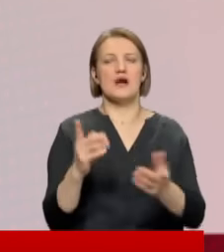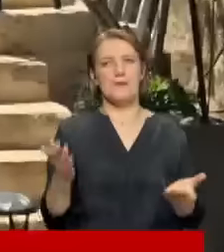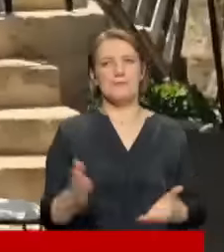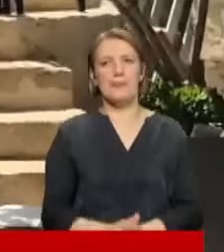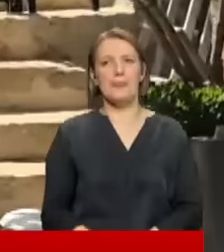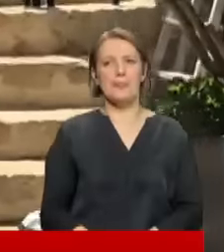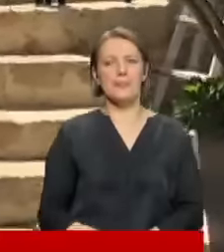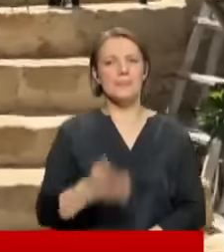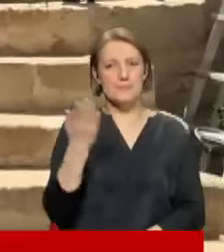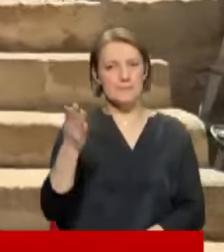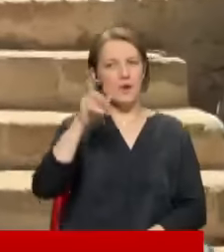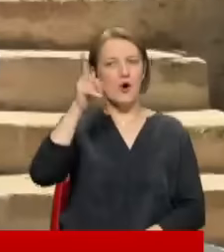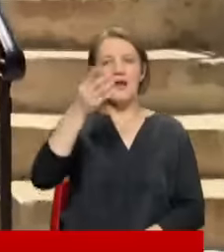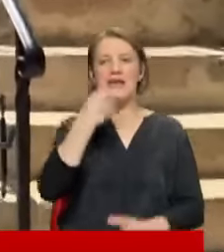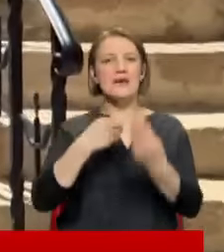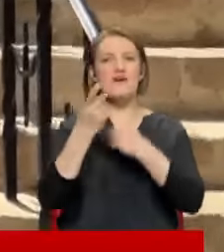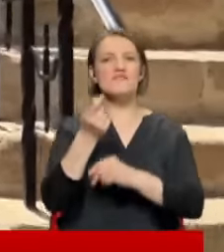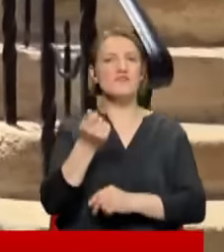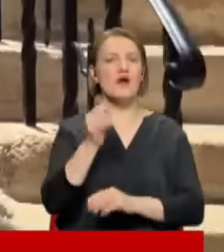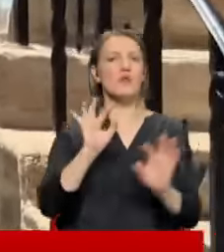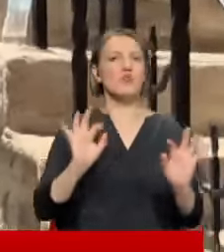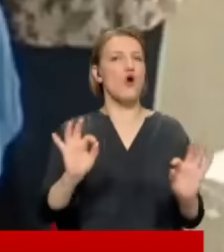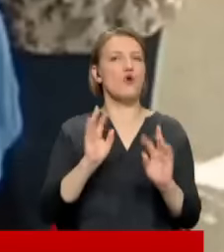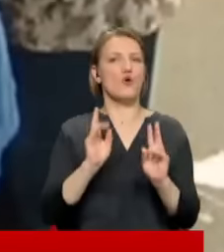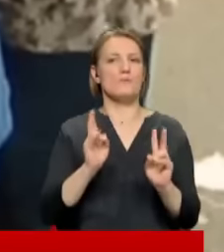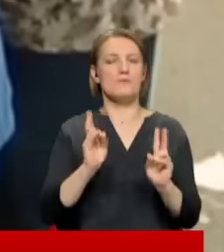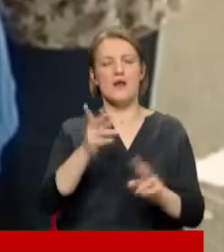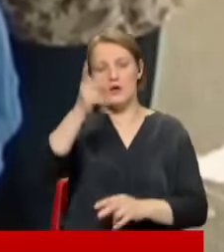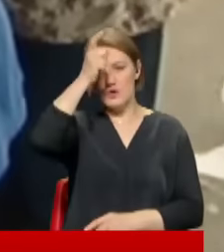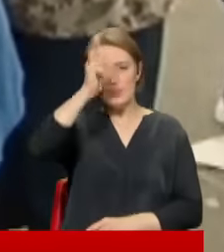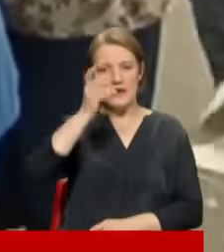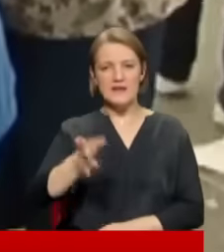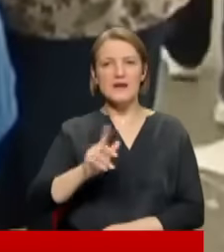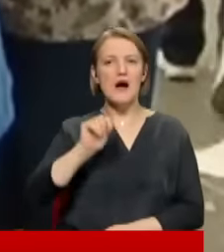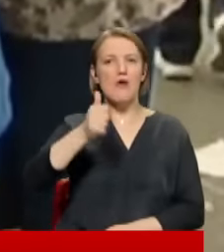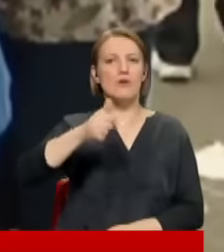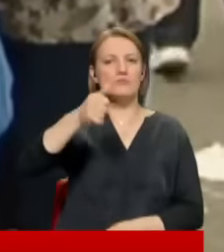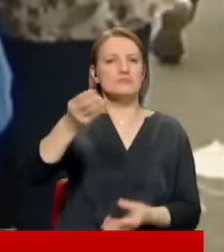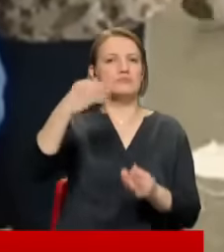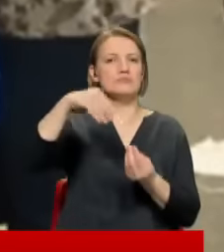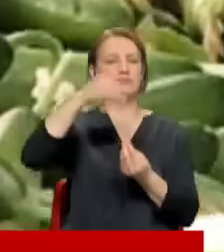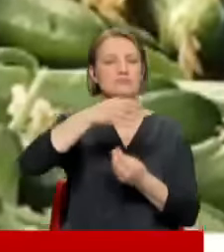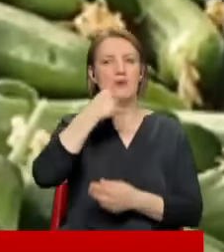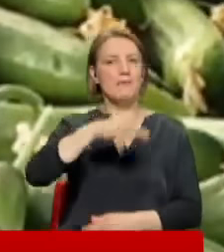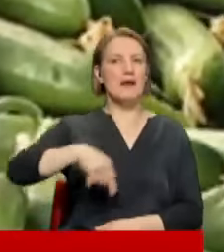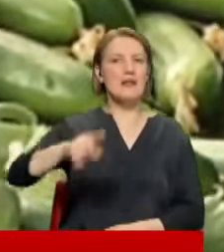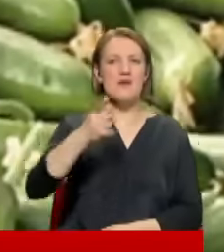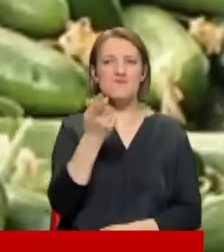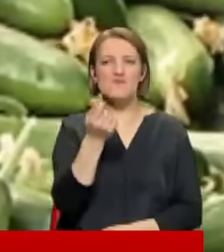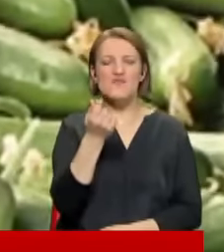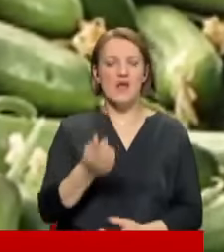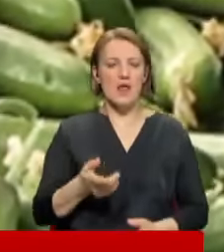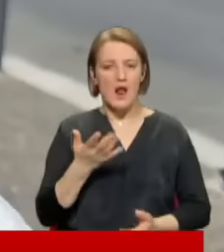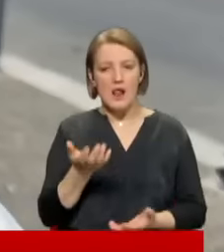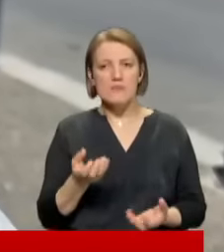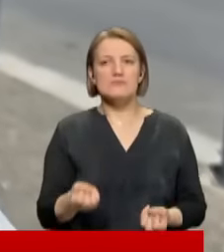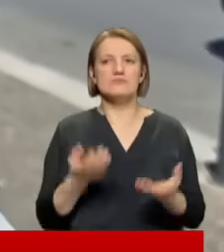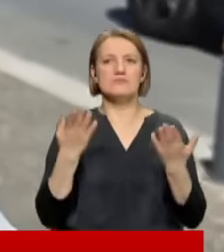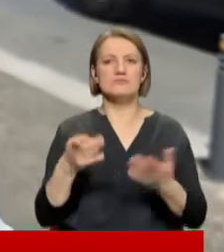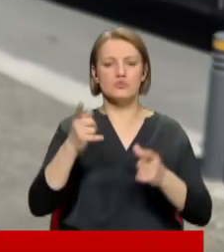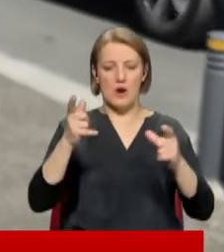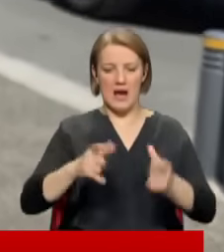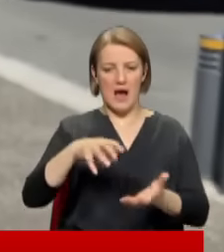arasında. Üstelik orada gıda fiyatları yerinde sayıyor. Türkiye'de ise günden güne artıyor. Emekliler fiyatlara yetişemiyor. Bu